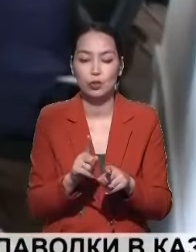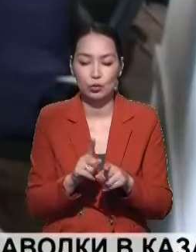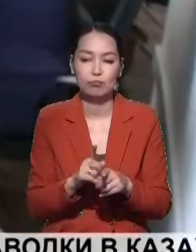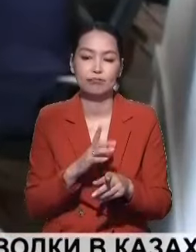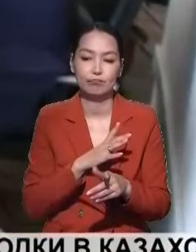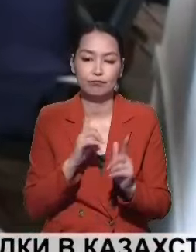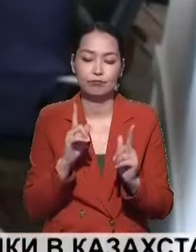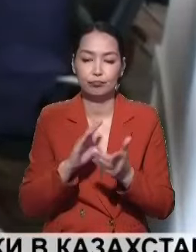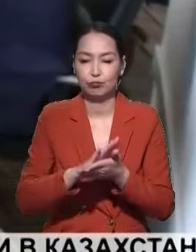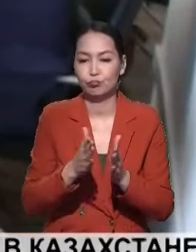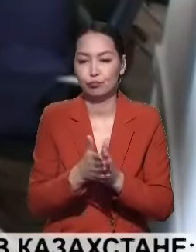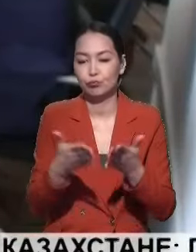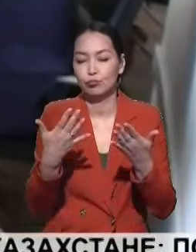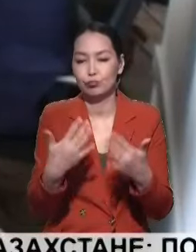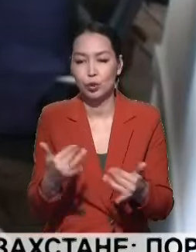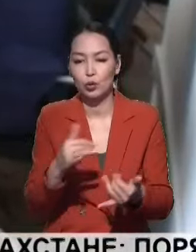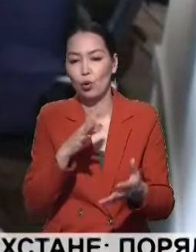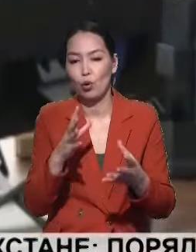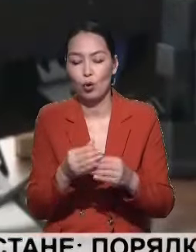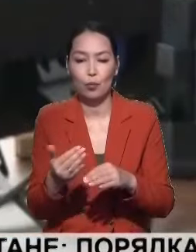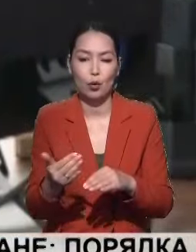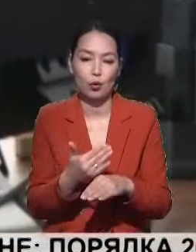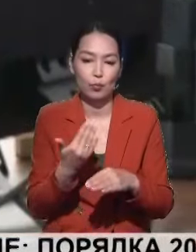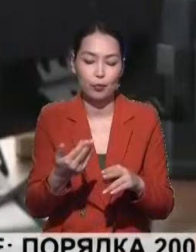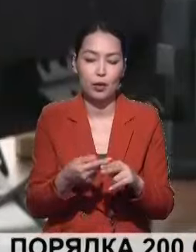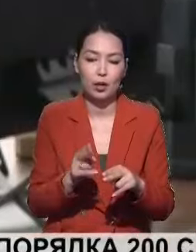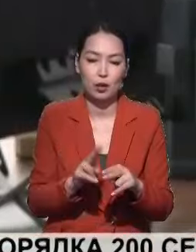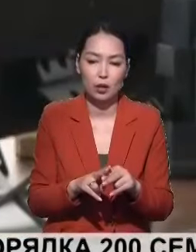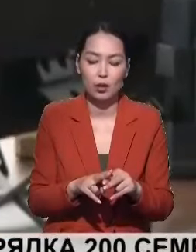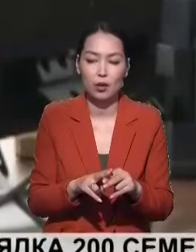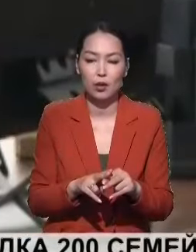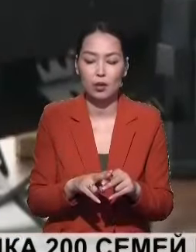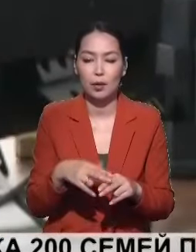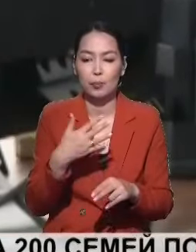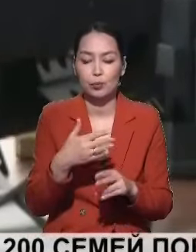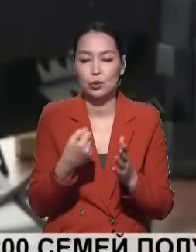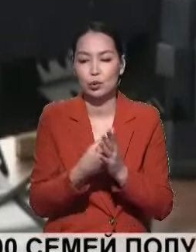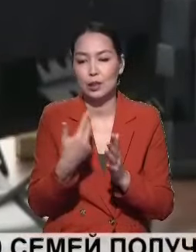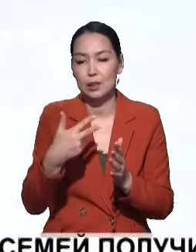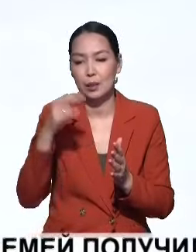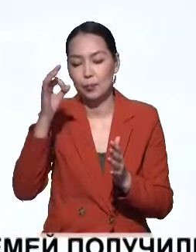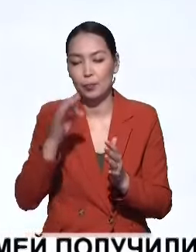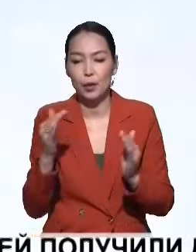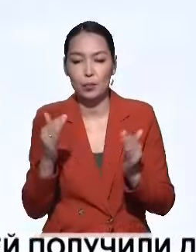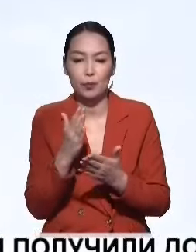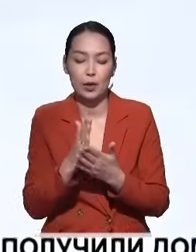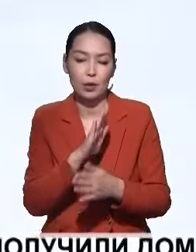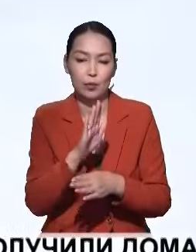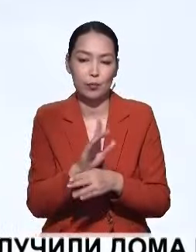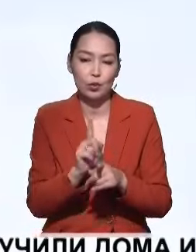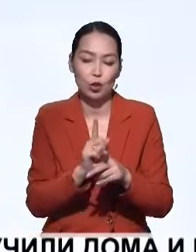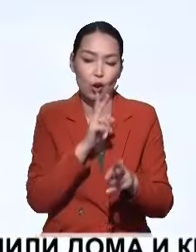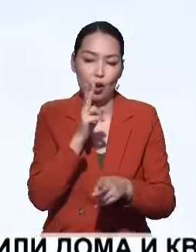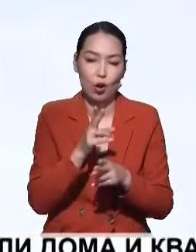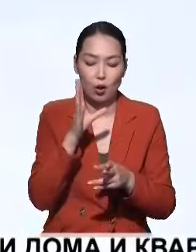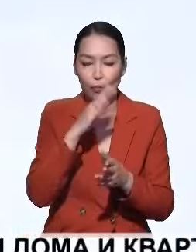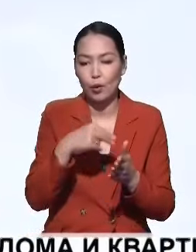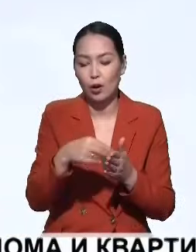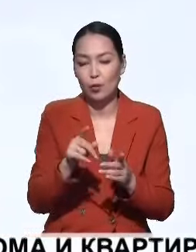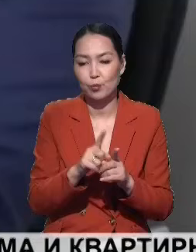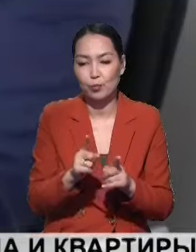того, предельные объемы работ, передаваемых на субподряд, снизились с 50 до 30%. Также упрощен механизм обжалования закупок. Если